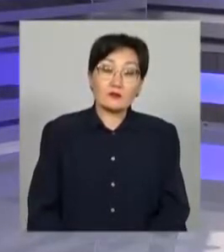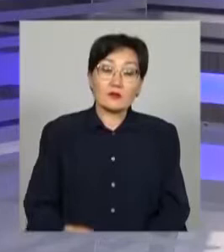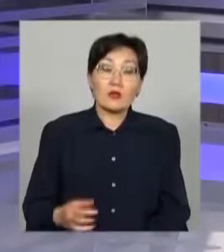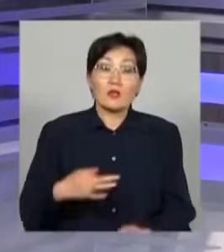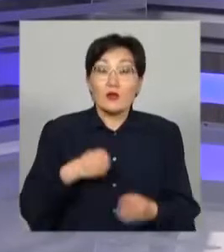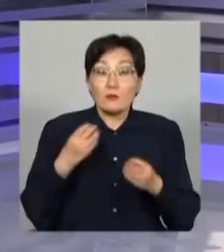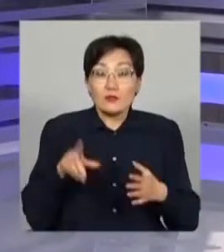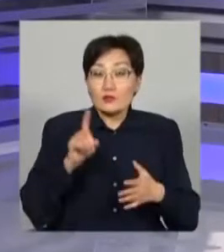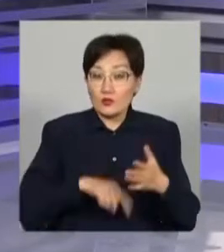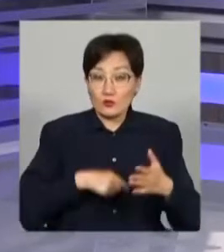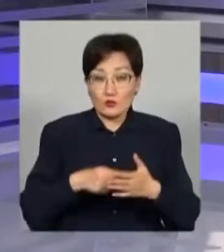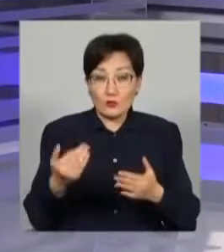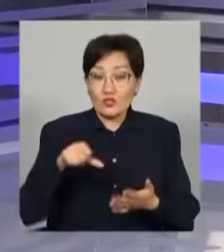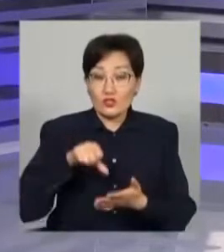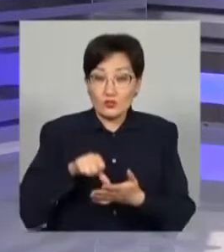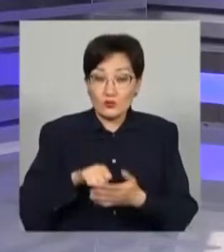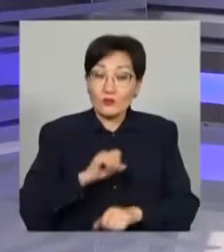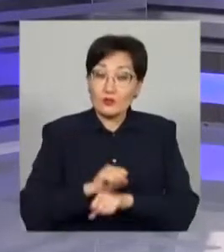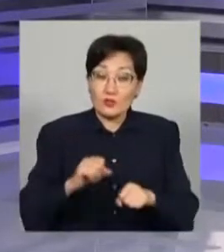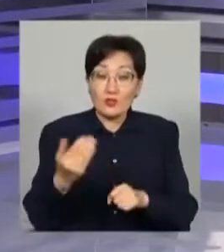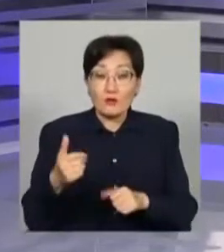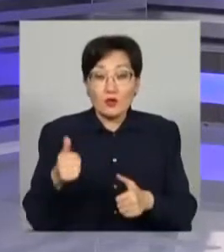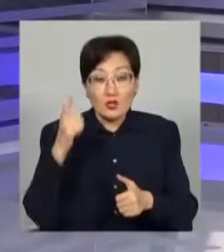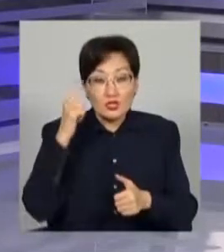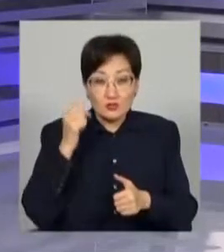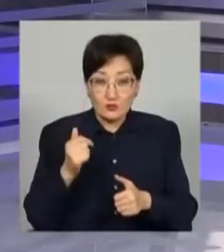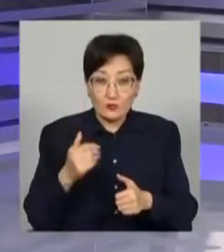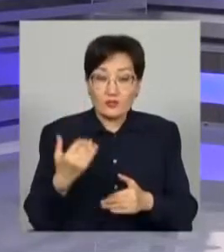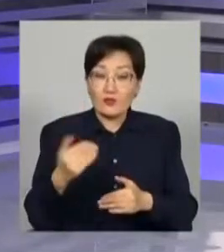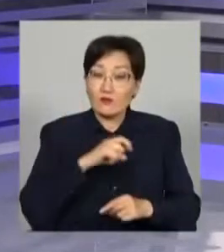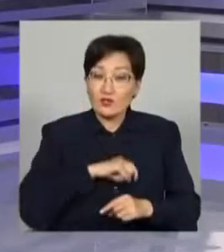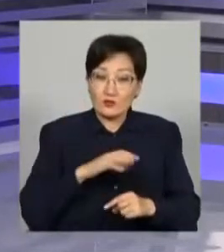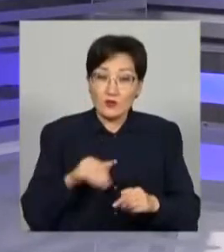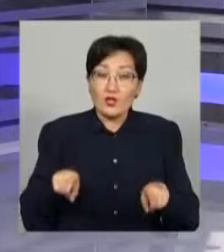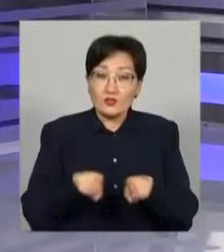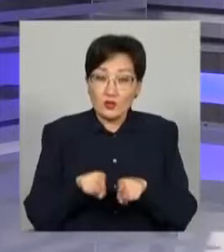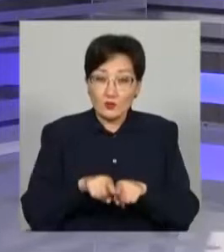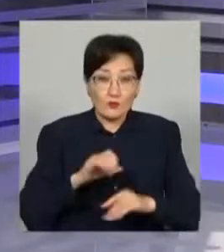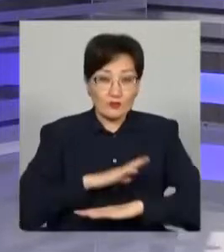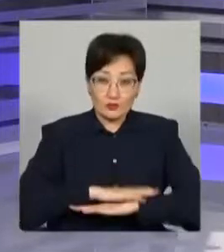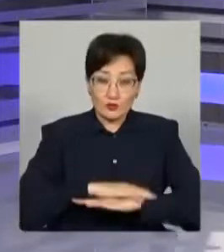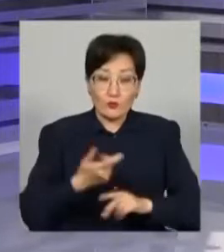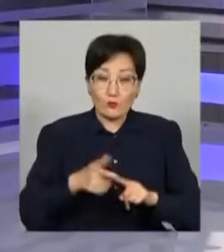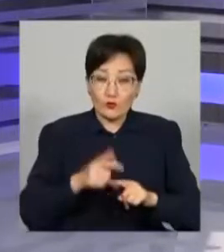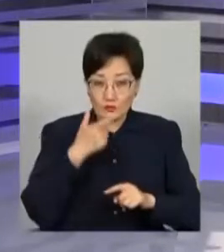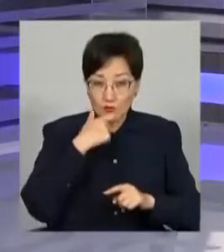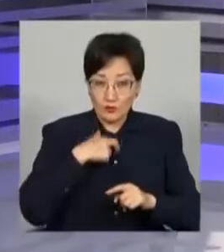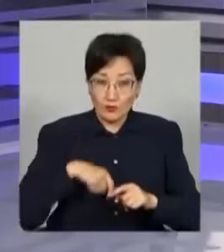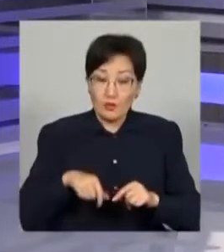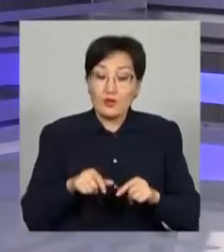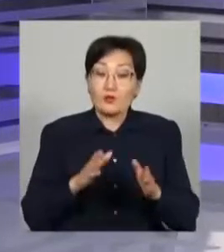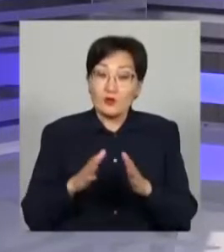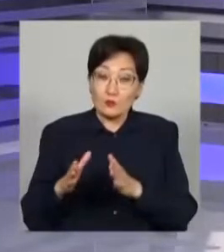Я просто не верю, что он участвовал в митинге. Я его хорошо знаю. Не в его характере делать такие поступки. Он очень тихий и скрытый